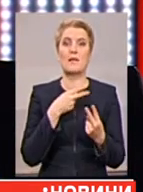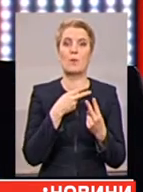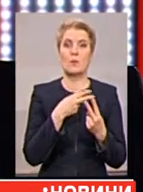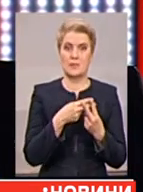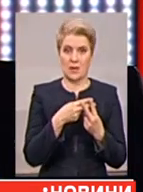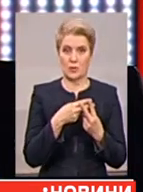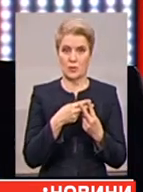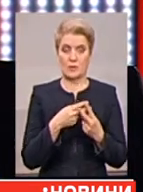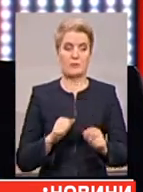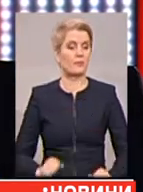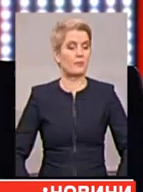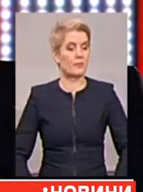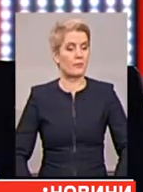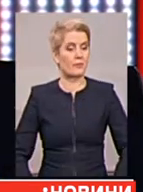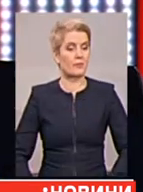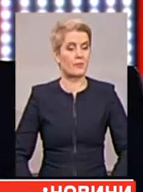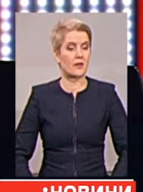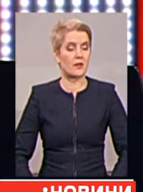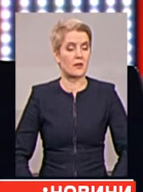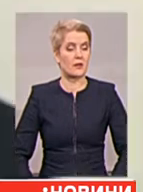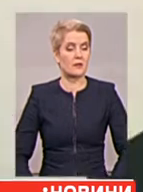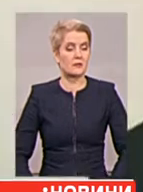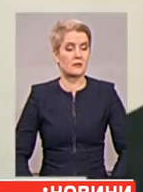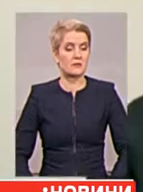у вигляді тримання під вартою.